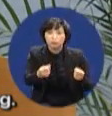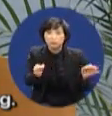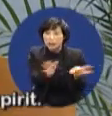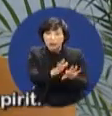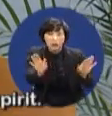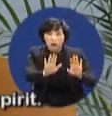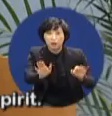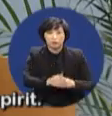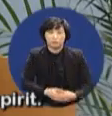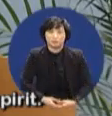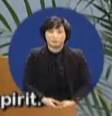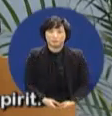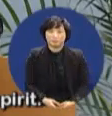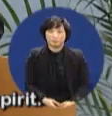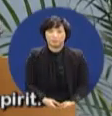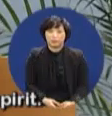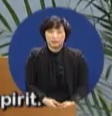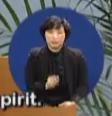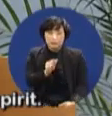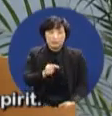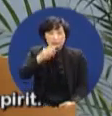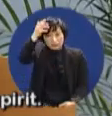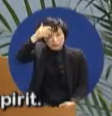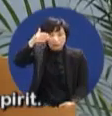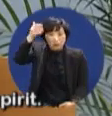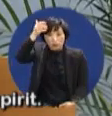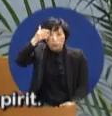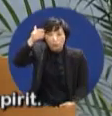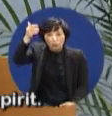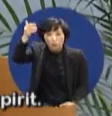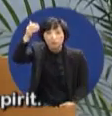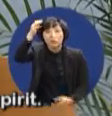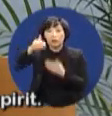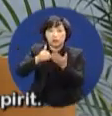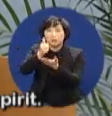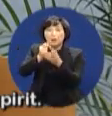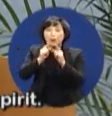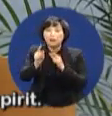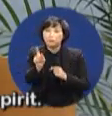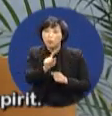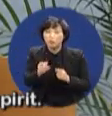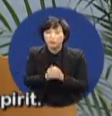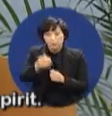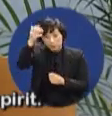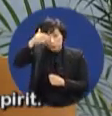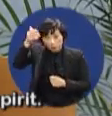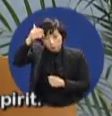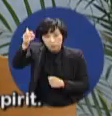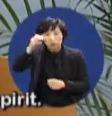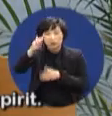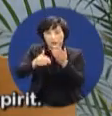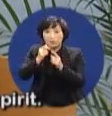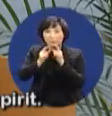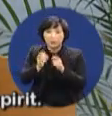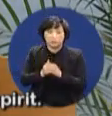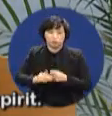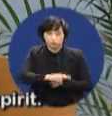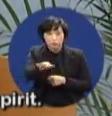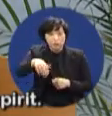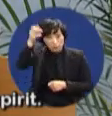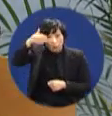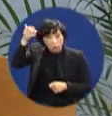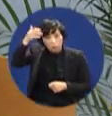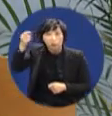아니라 그 영혼이 하나님 말씀은 영이시기에 그 말씀을 우리 영으로 들을